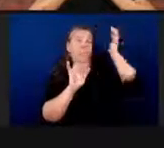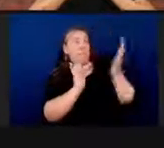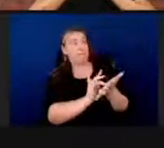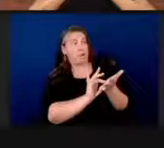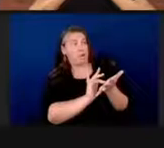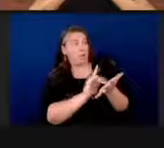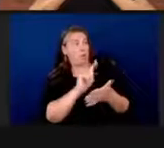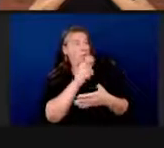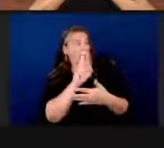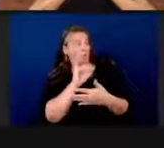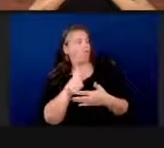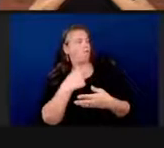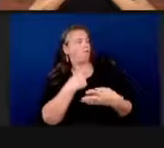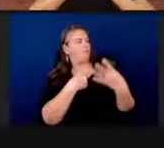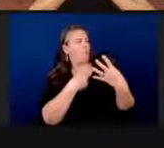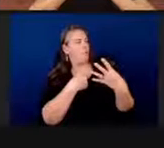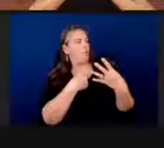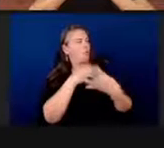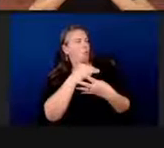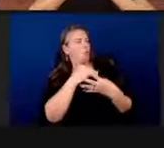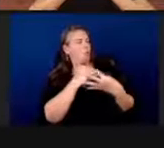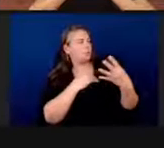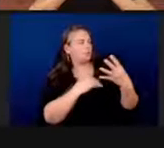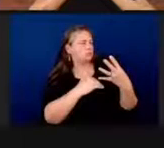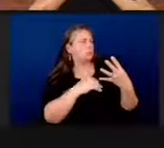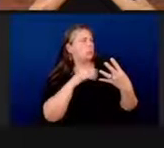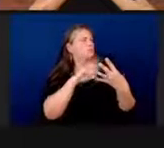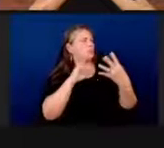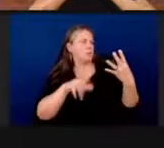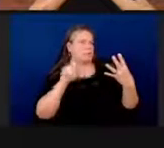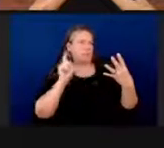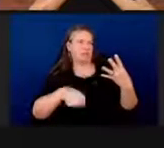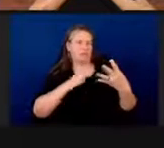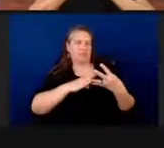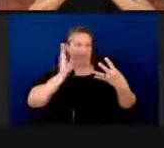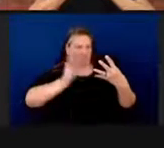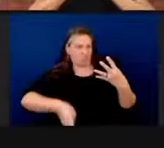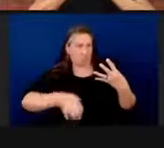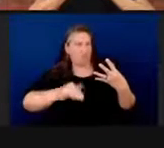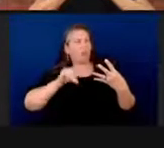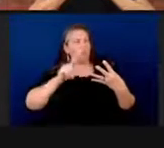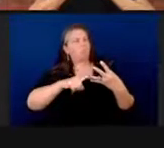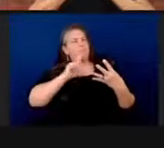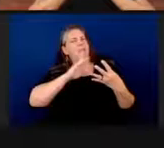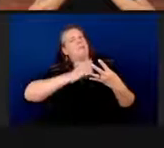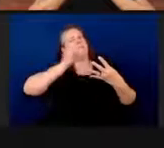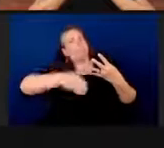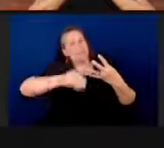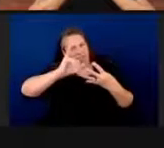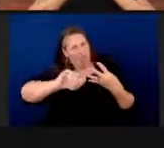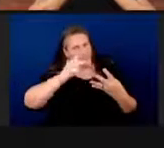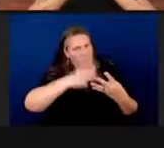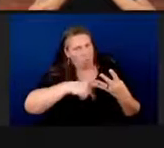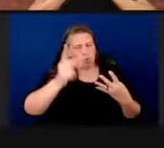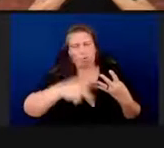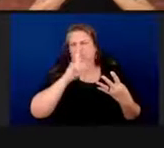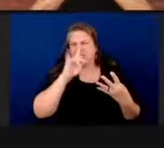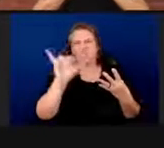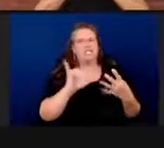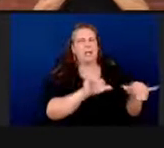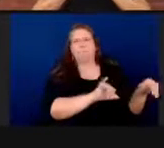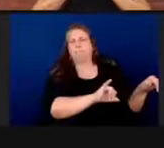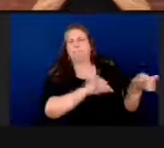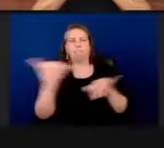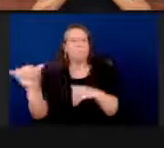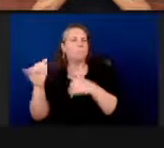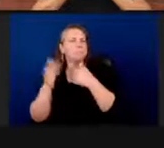والتعديل لنقوم بتعديل المسارات، هو هناك 4 أمور يجب على الطلاب أن يستكملونها لنعتبرهم